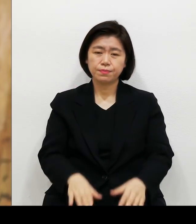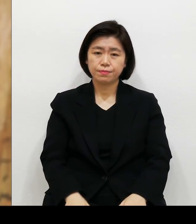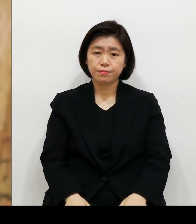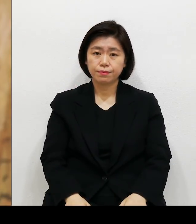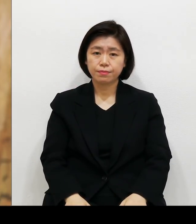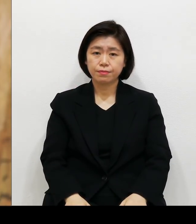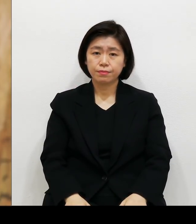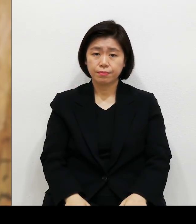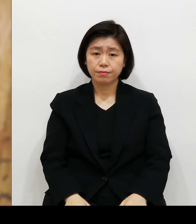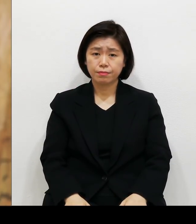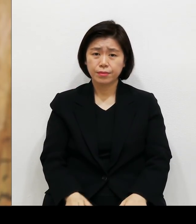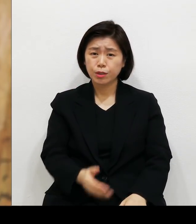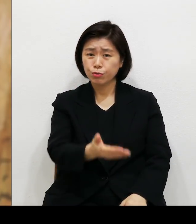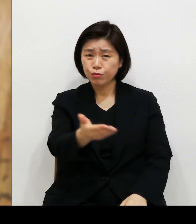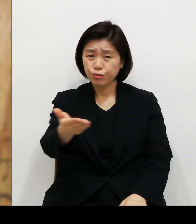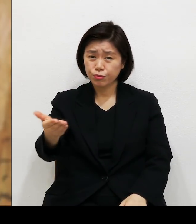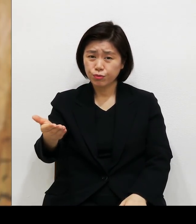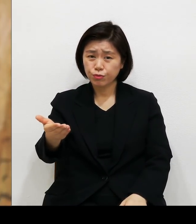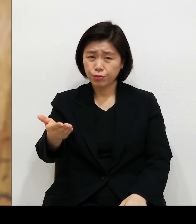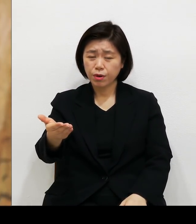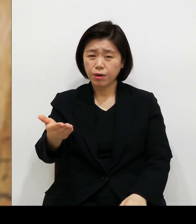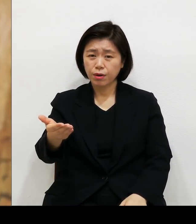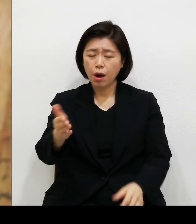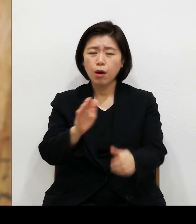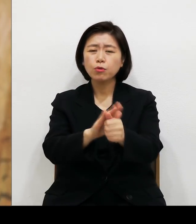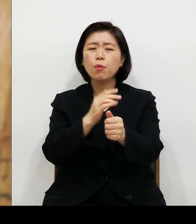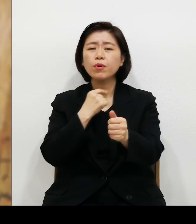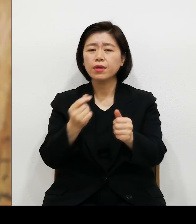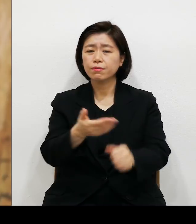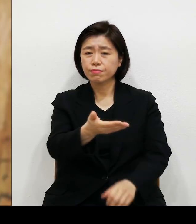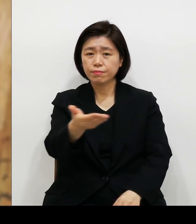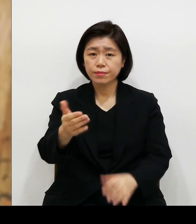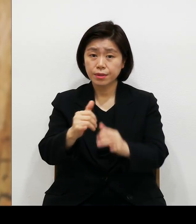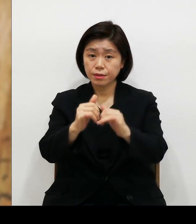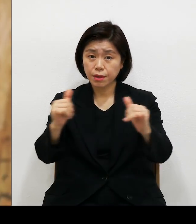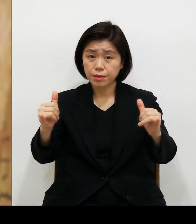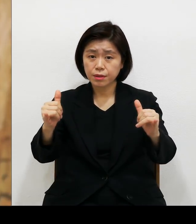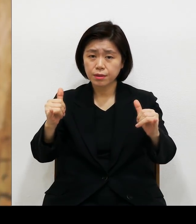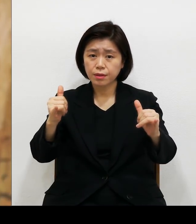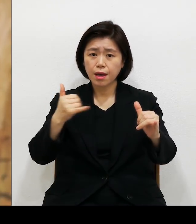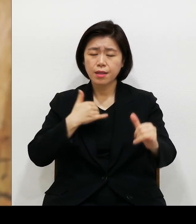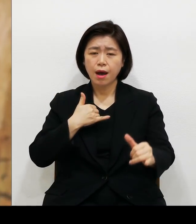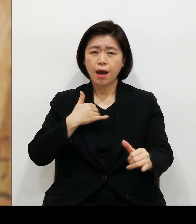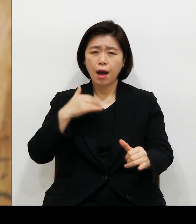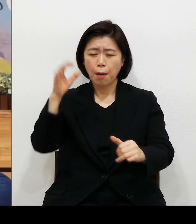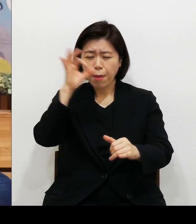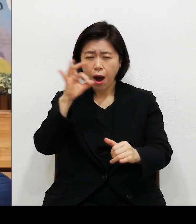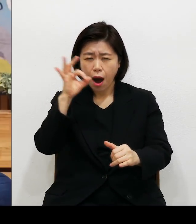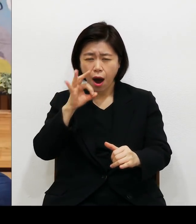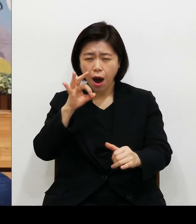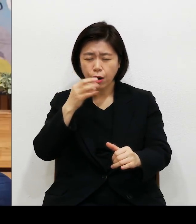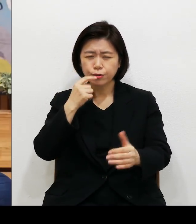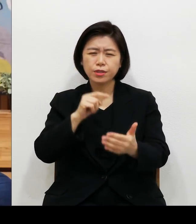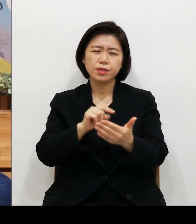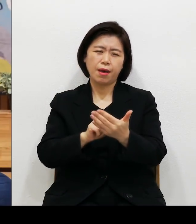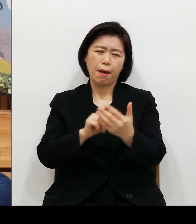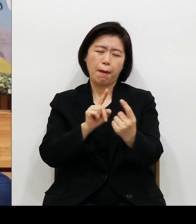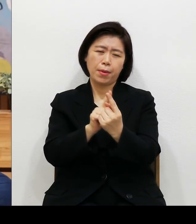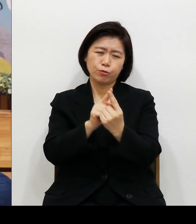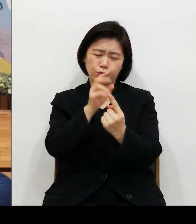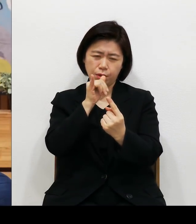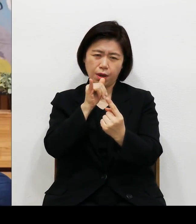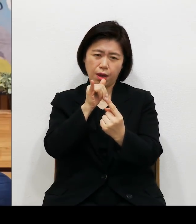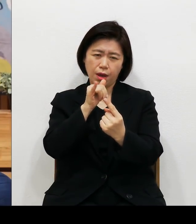그들이 나를 좀 쉽게 찾을 수 있게끔 네. 제가 그런 일을 해도 되겠냐. 예. 그리고 그거를 할 수 있게